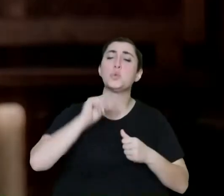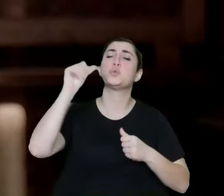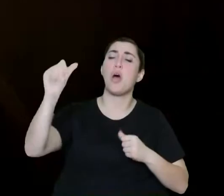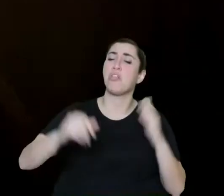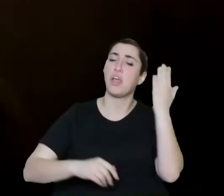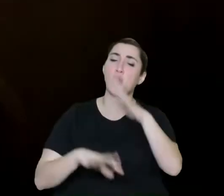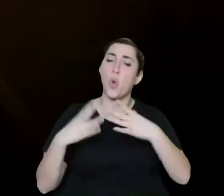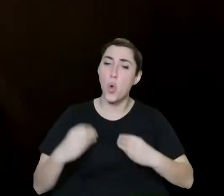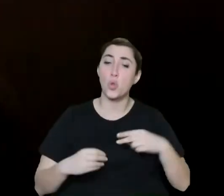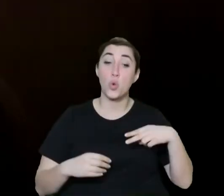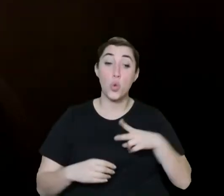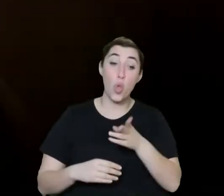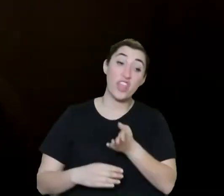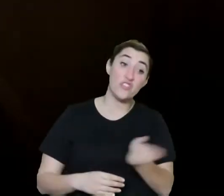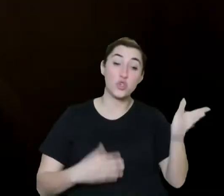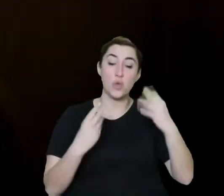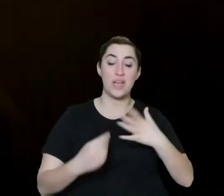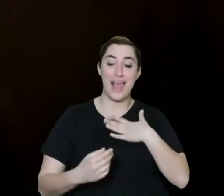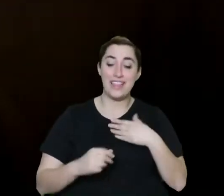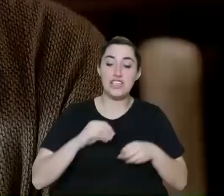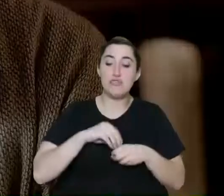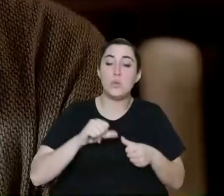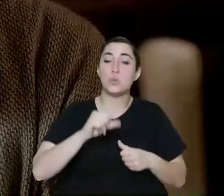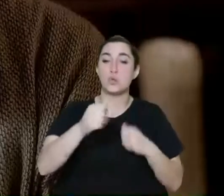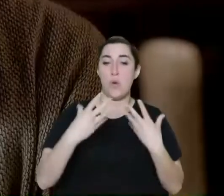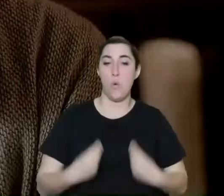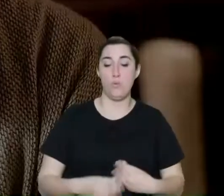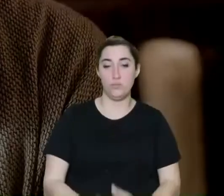varmış. Yoldan çıkan kendinden uzaklaşmış.